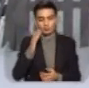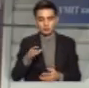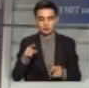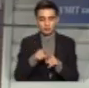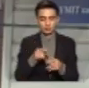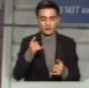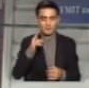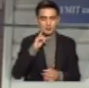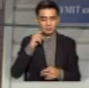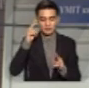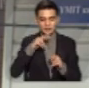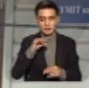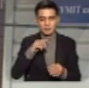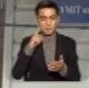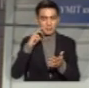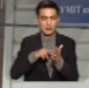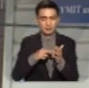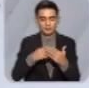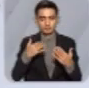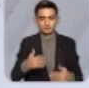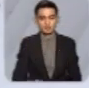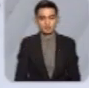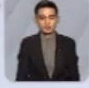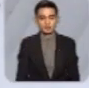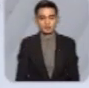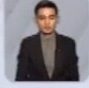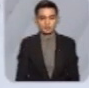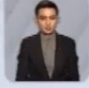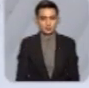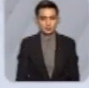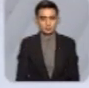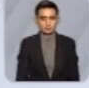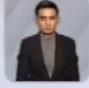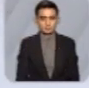әзірге белгісіз, тек жоспар ғана. Жан Болат, Санияз, Кирилл Ефремов, Информбюро, Шығыс Қазақстан облысы.